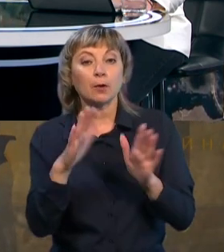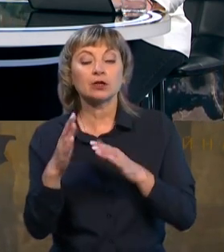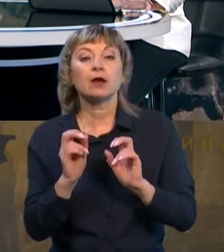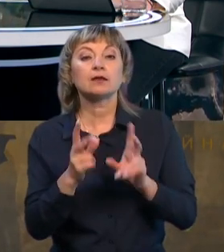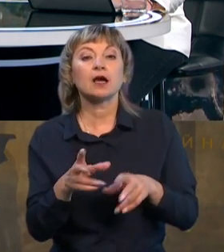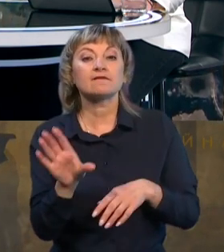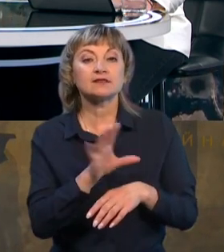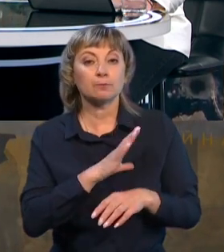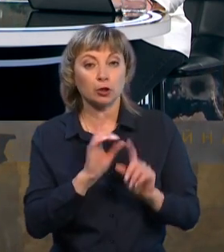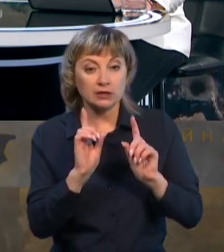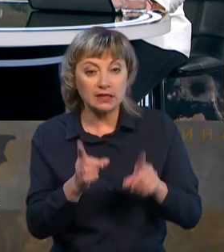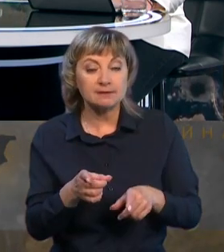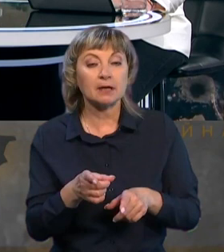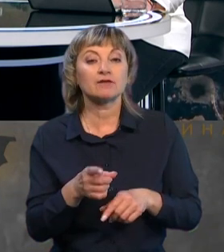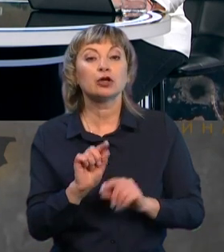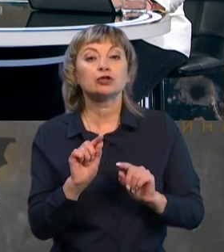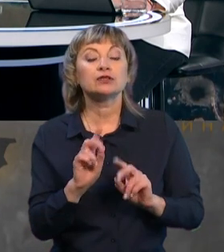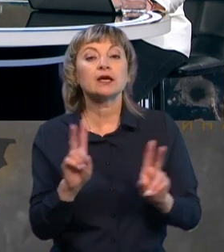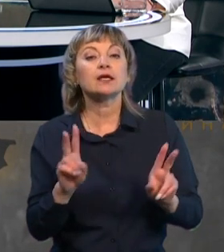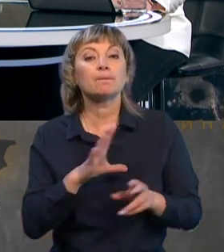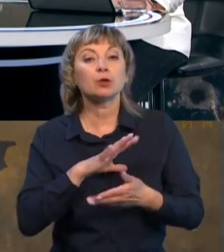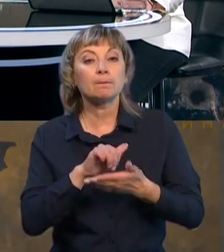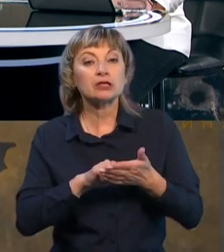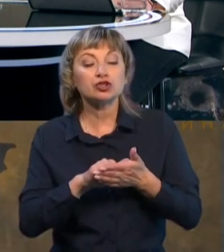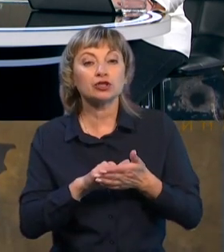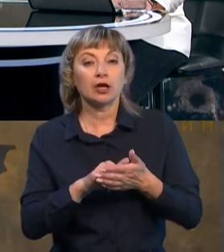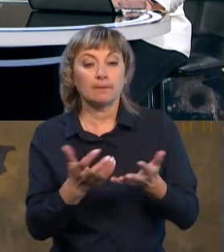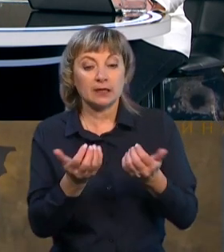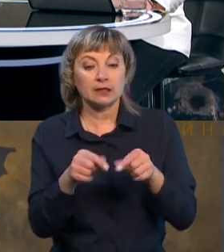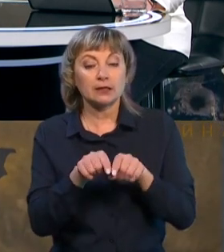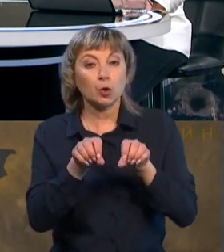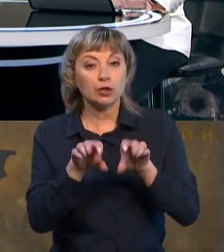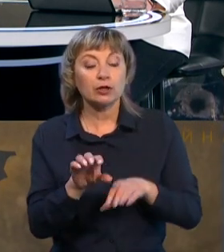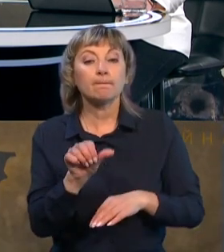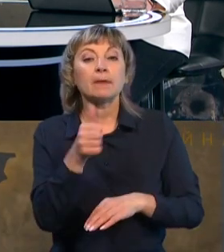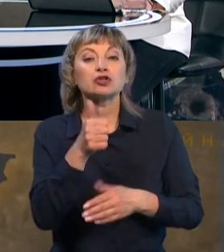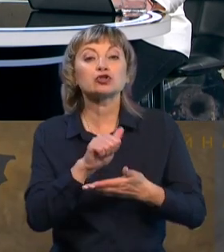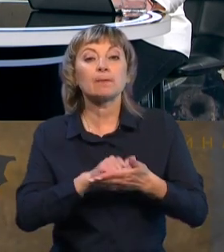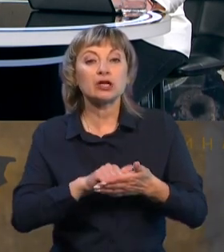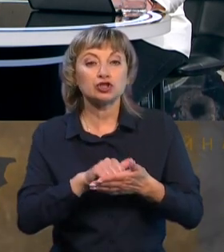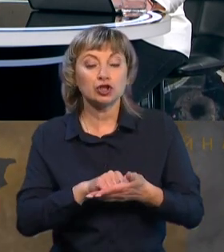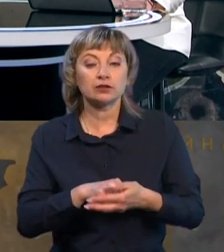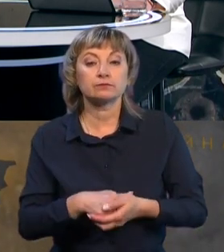насправді чому Які були причини прийняття такого рішення першу причини